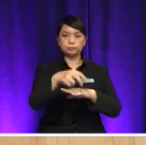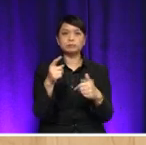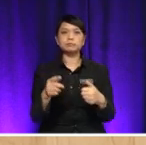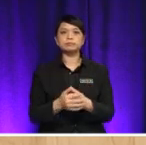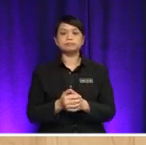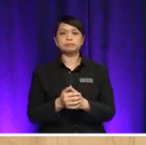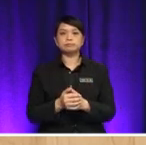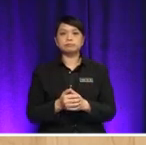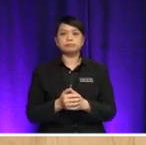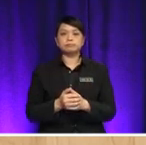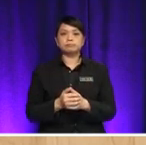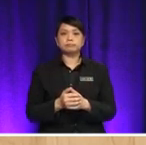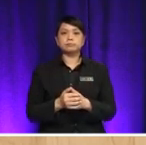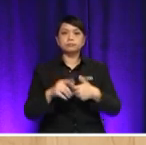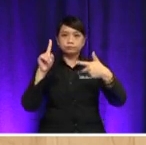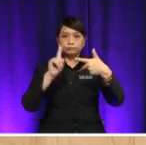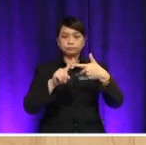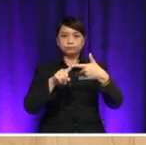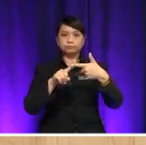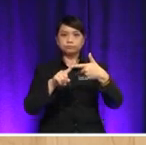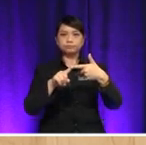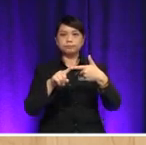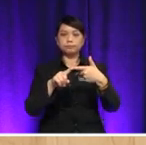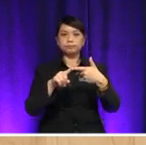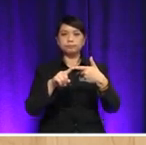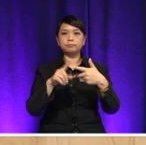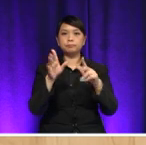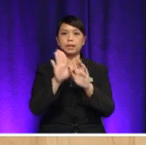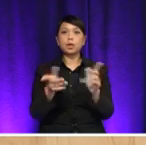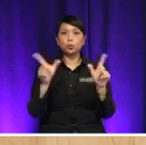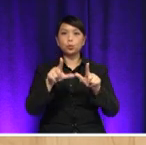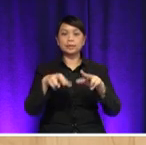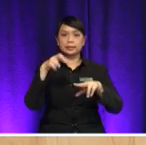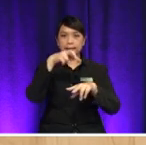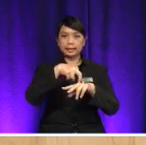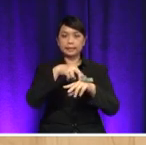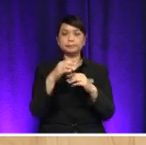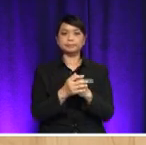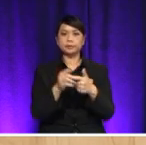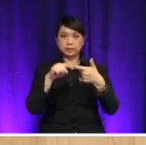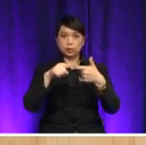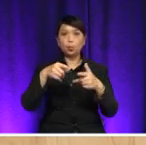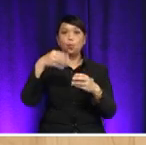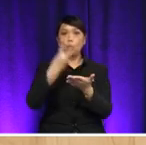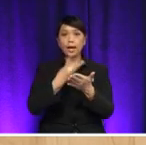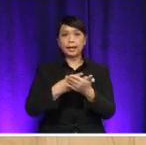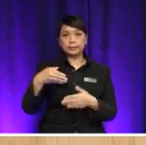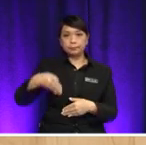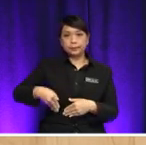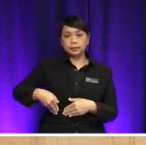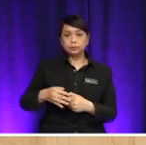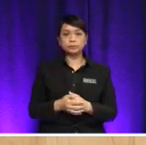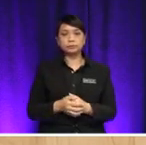yang kedua pemberian uang saku kepada murid-murid Oke dan yang itu yang naik lah oke kalau yang turun pula adalah